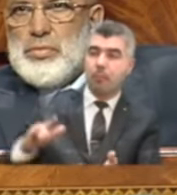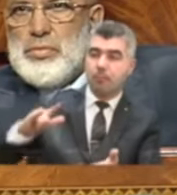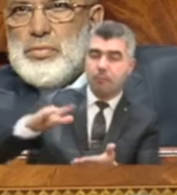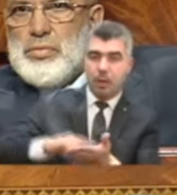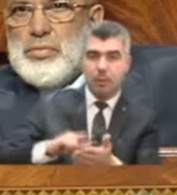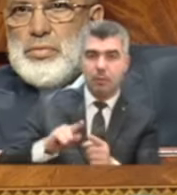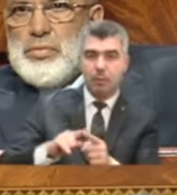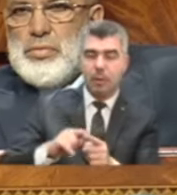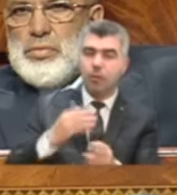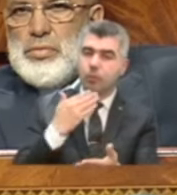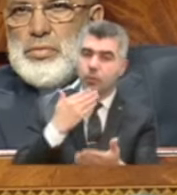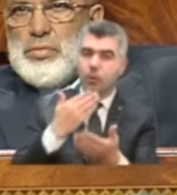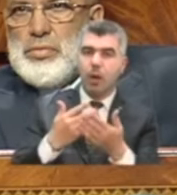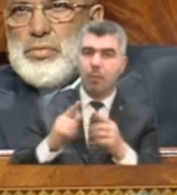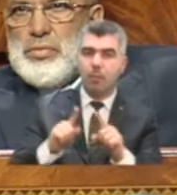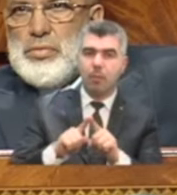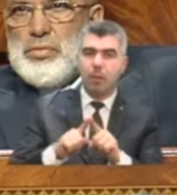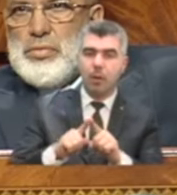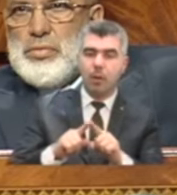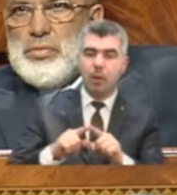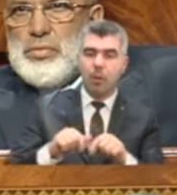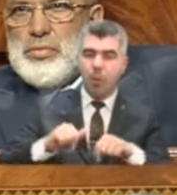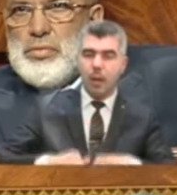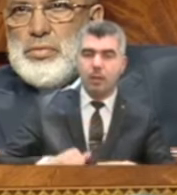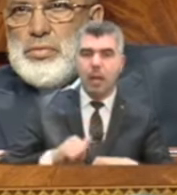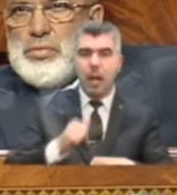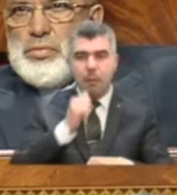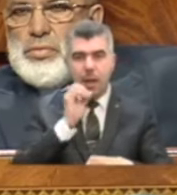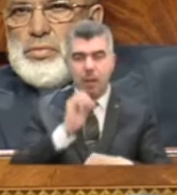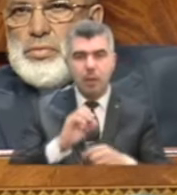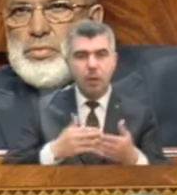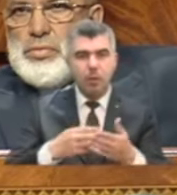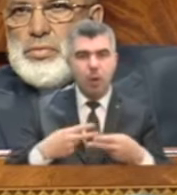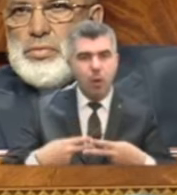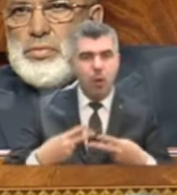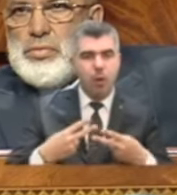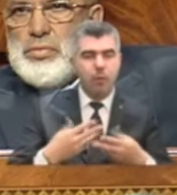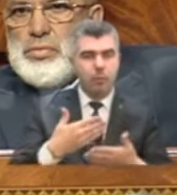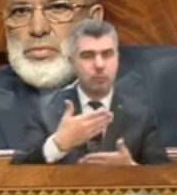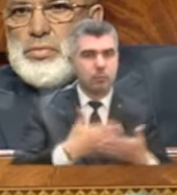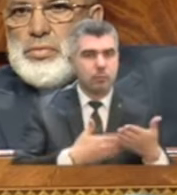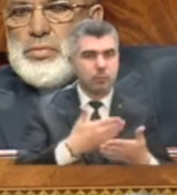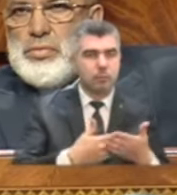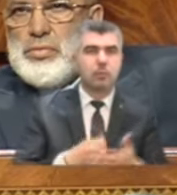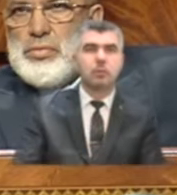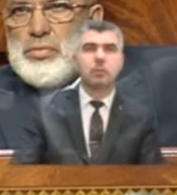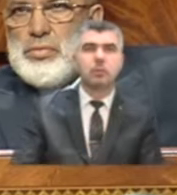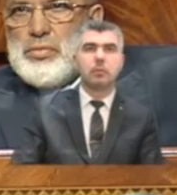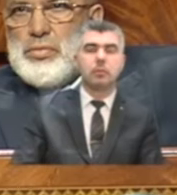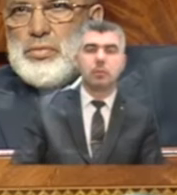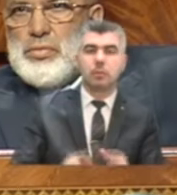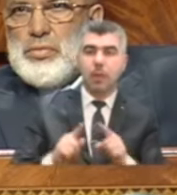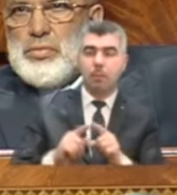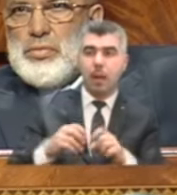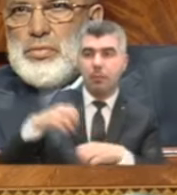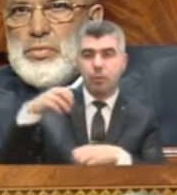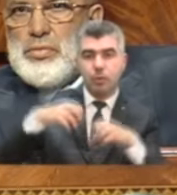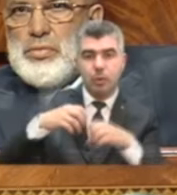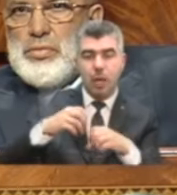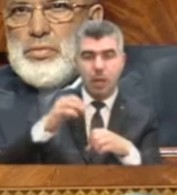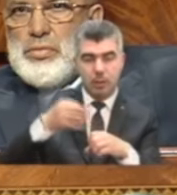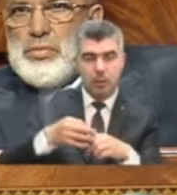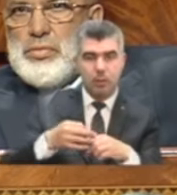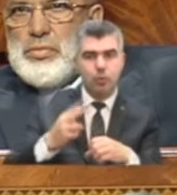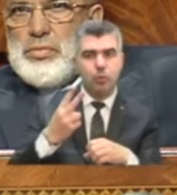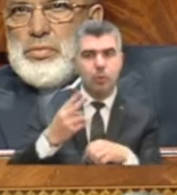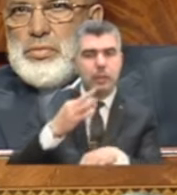الوزارة التجهيز والمال اللي خرجت واحد الدراسة اللي كانت ديال الكوارث الطبيعية، خاصة أي تسقط كتسقط المطار واحد